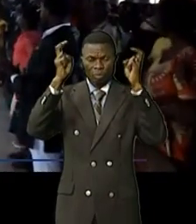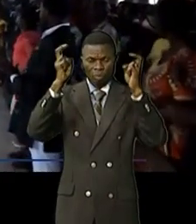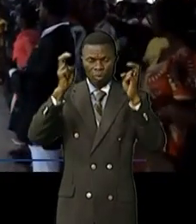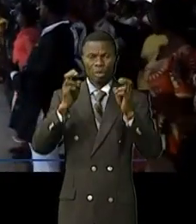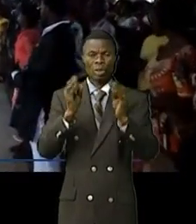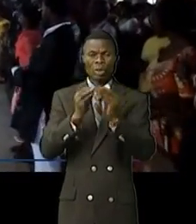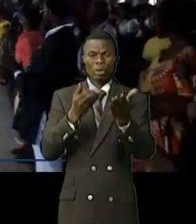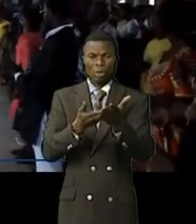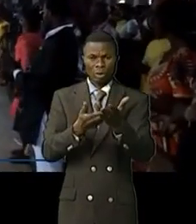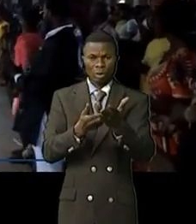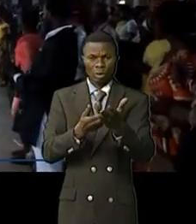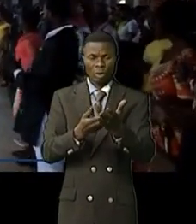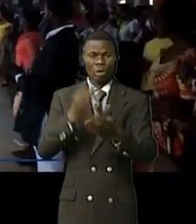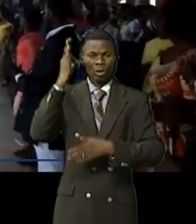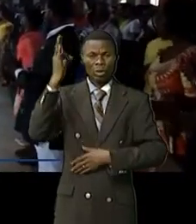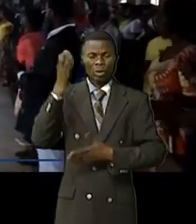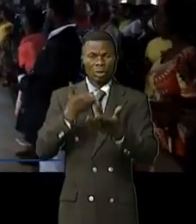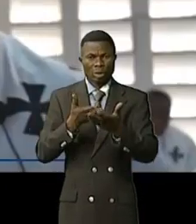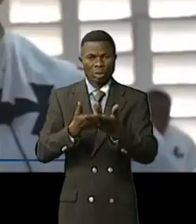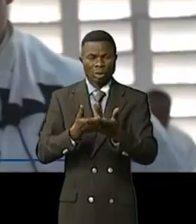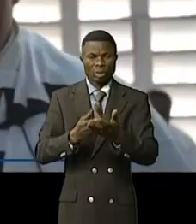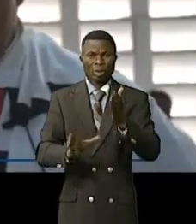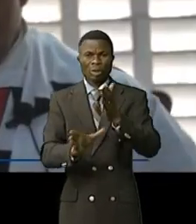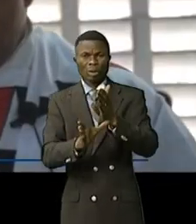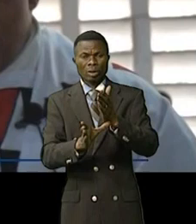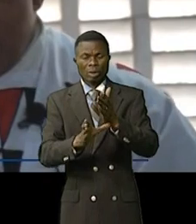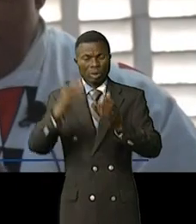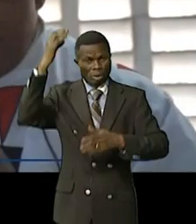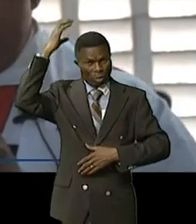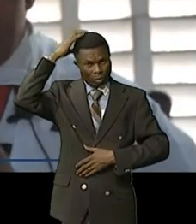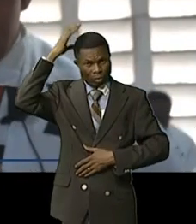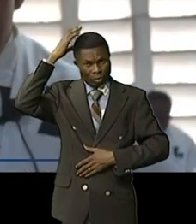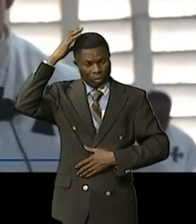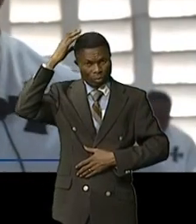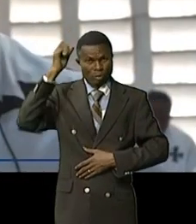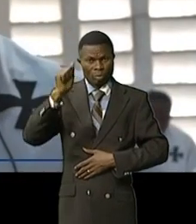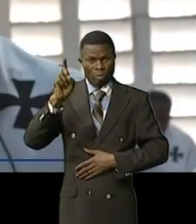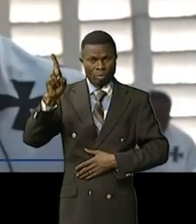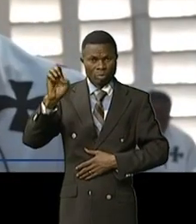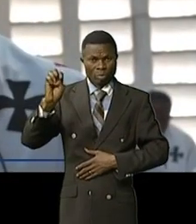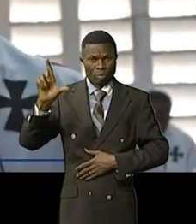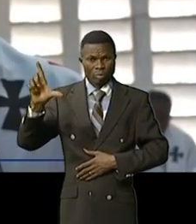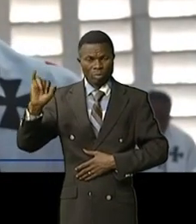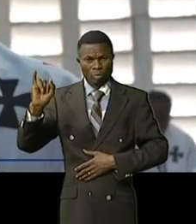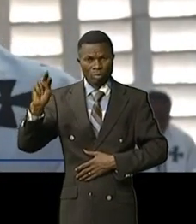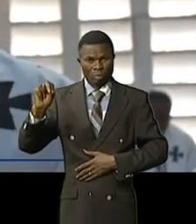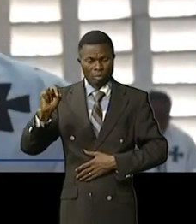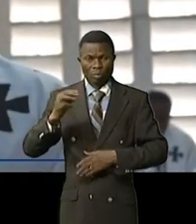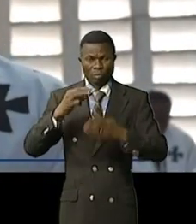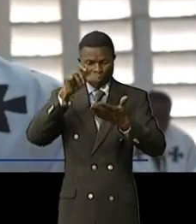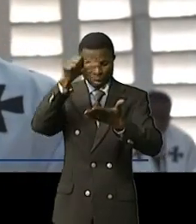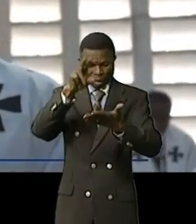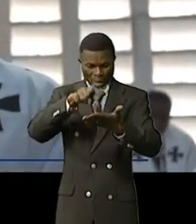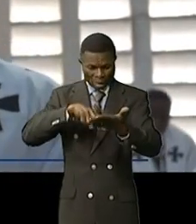synode. Selon l'officiant du jour, le vicaire épiscopal Adelin Kanzinze, qui a lu le message des